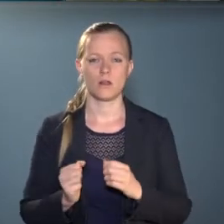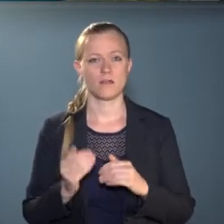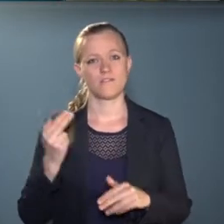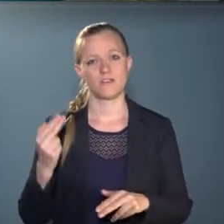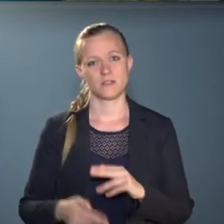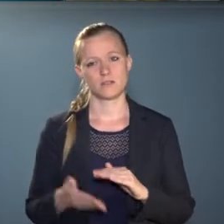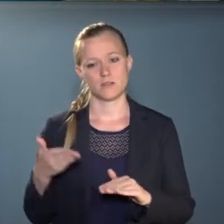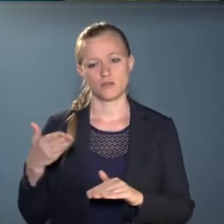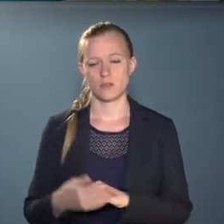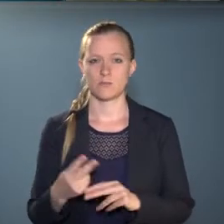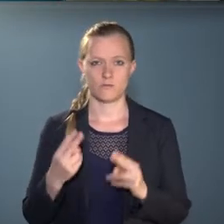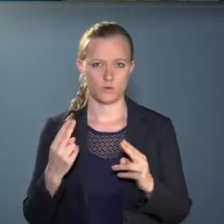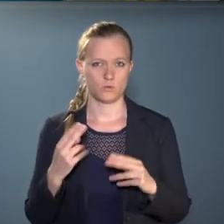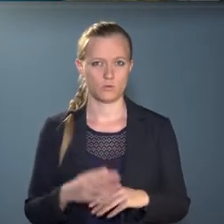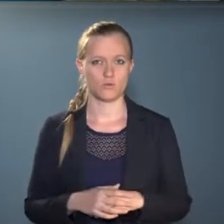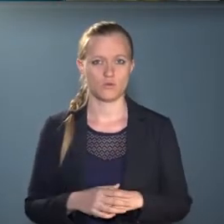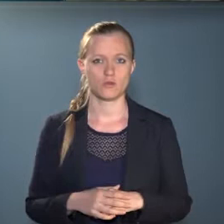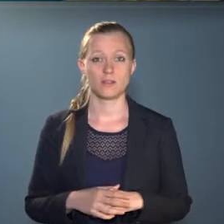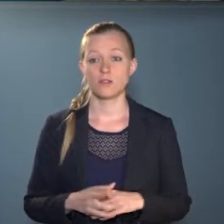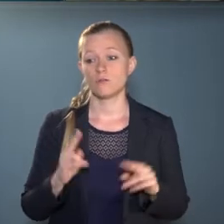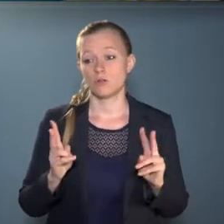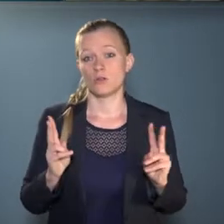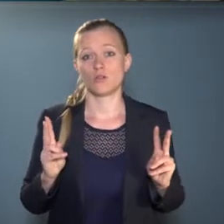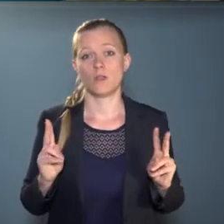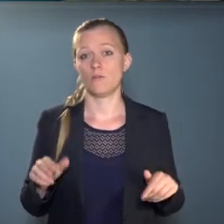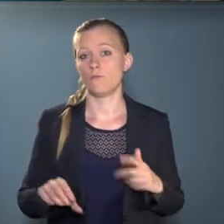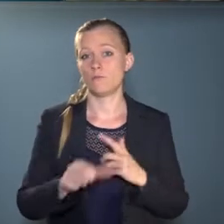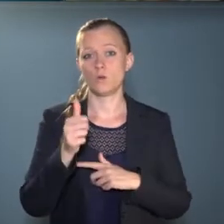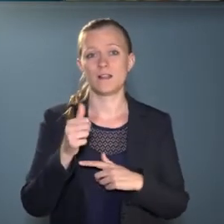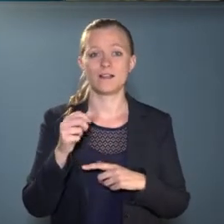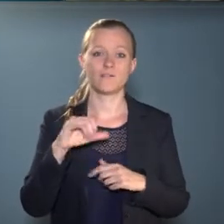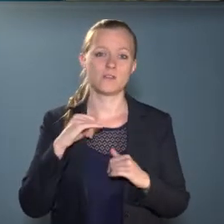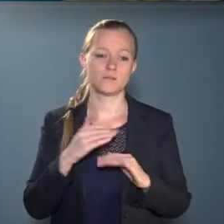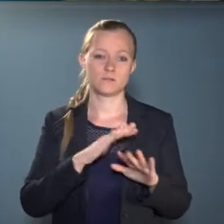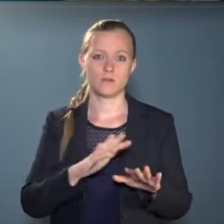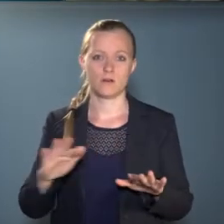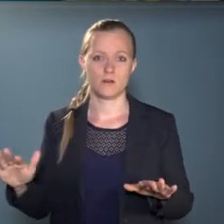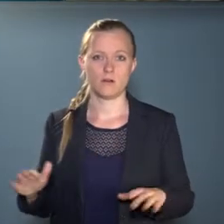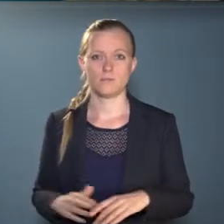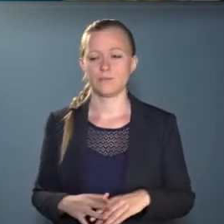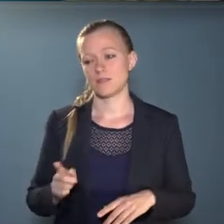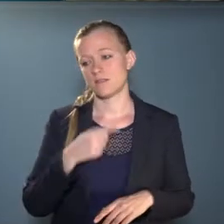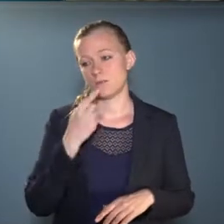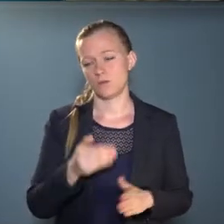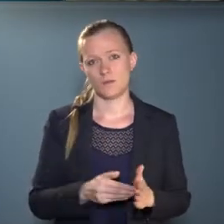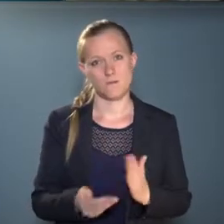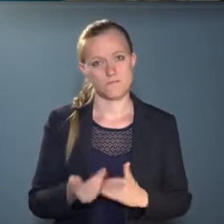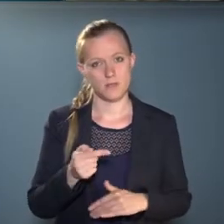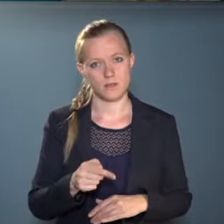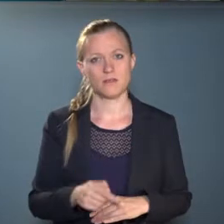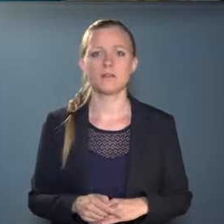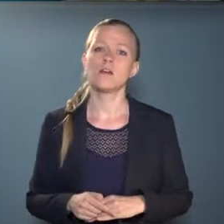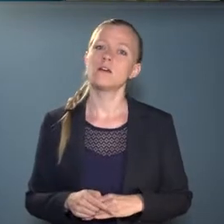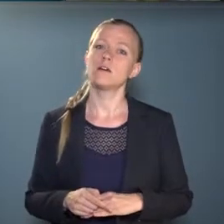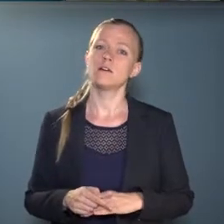ami fontos, és fontos lehet főleg a fiatalság számára, hisz azt nem mondtam még el, hogy